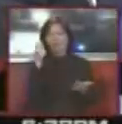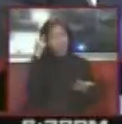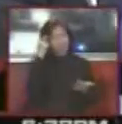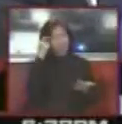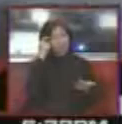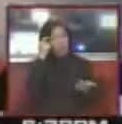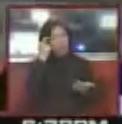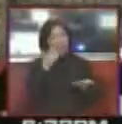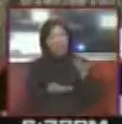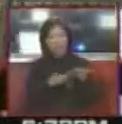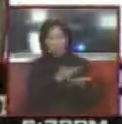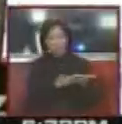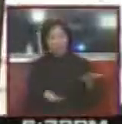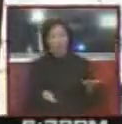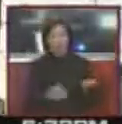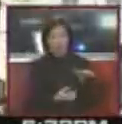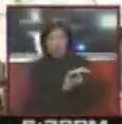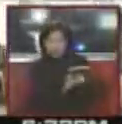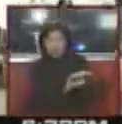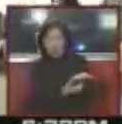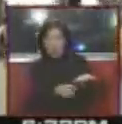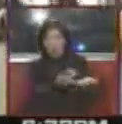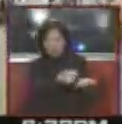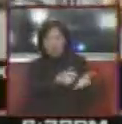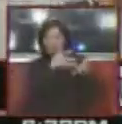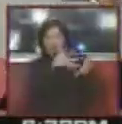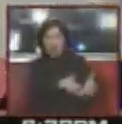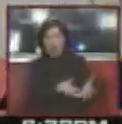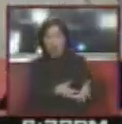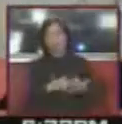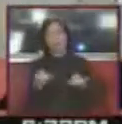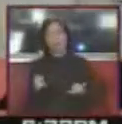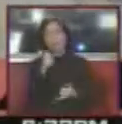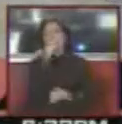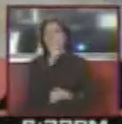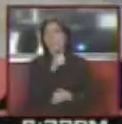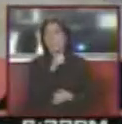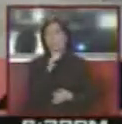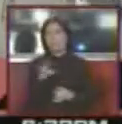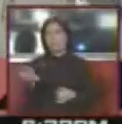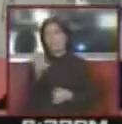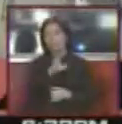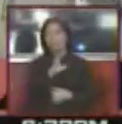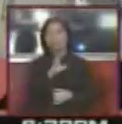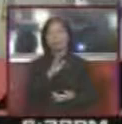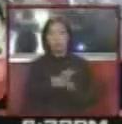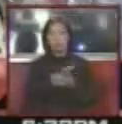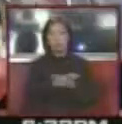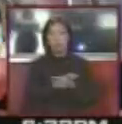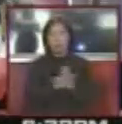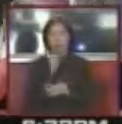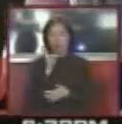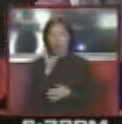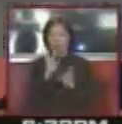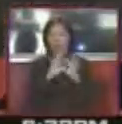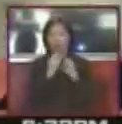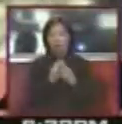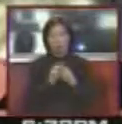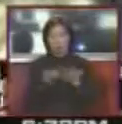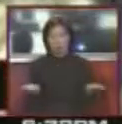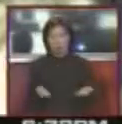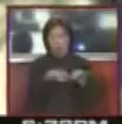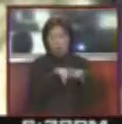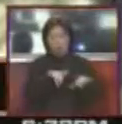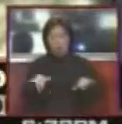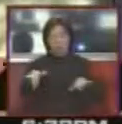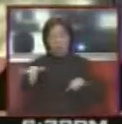yon na nakasalang. Sa ngayon, tiis-tiis muna sa covered court ng Kalantiao Elementary School ang 60 pamilyang nasunugan.